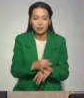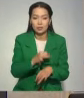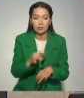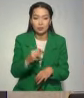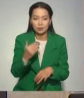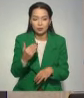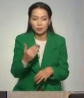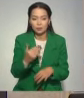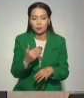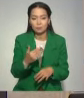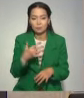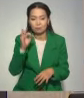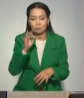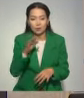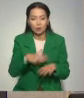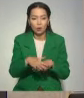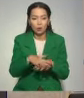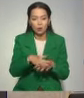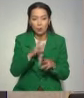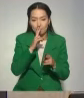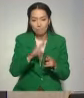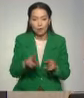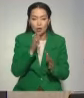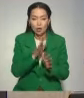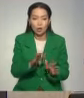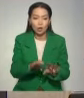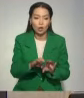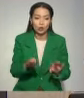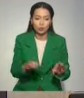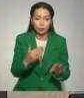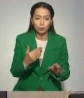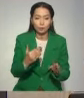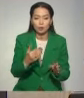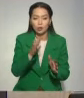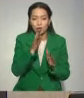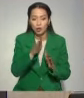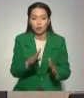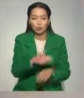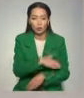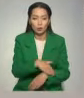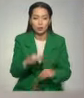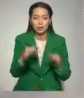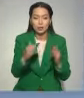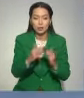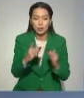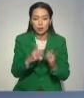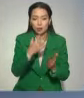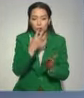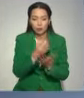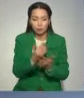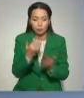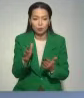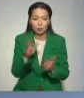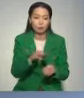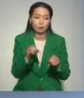50% и огромные потери тепла соцсетях что означает пустой расходный ресурсов на отопление улиц а не домов смена собственников уже